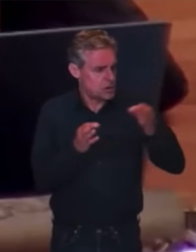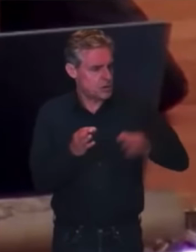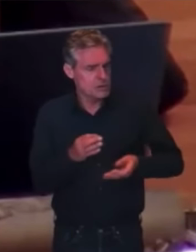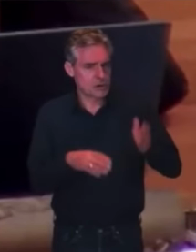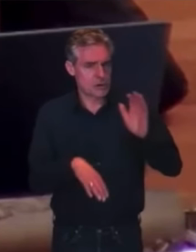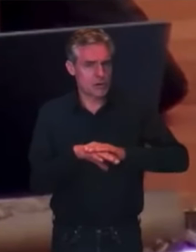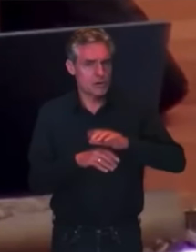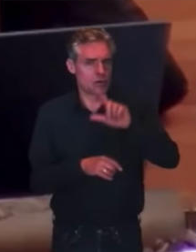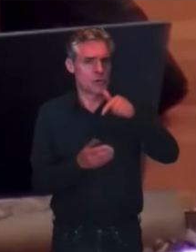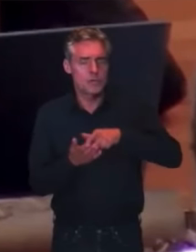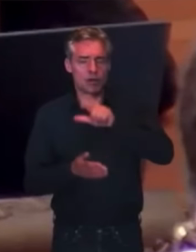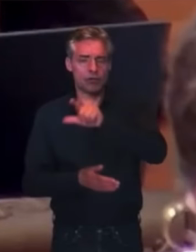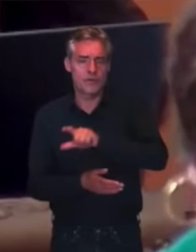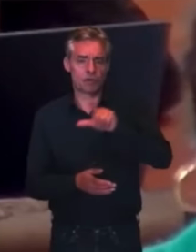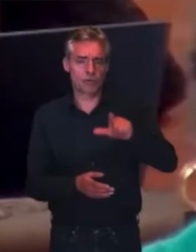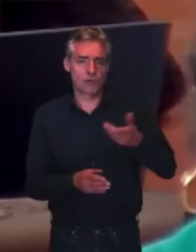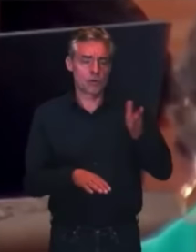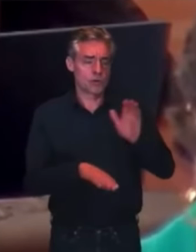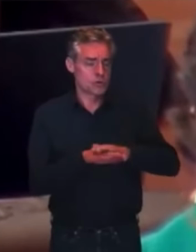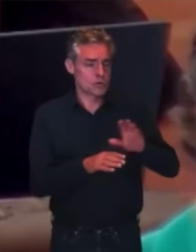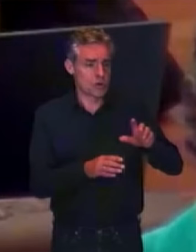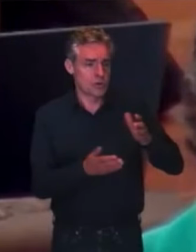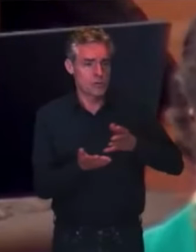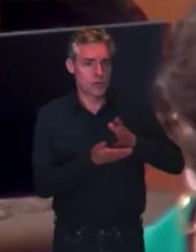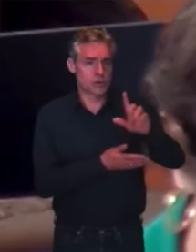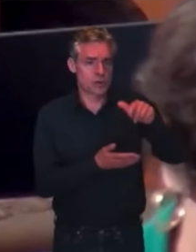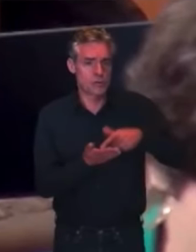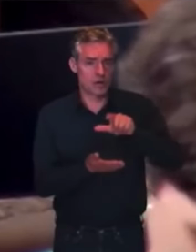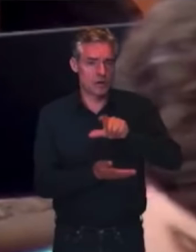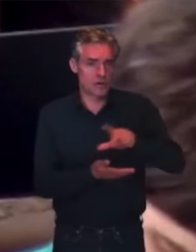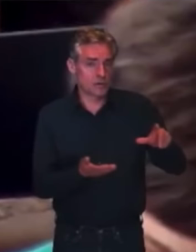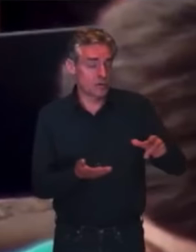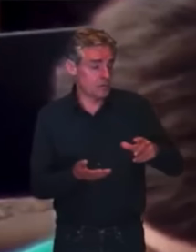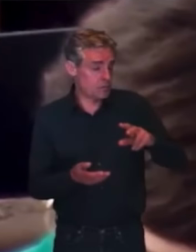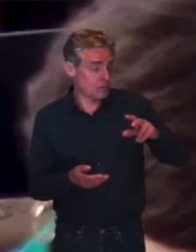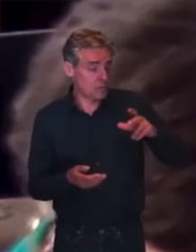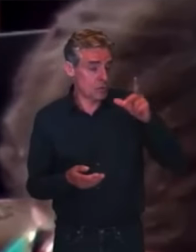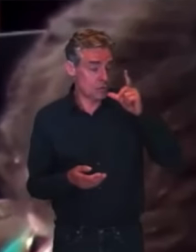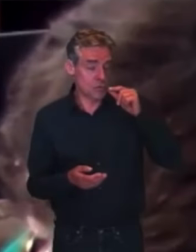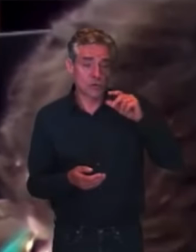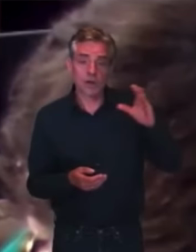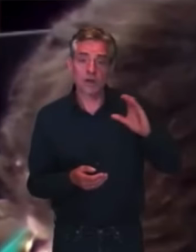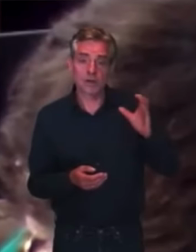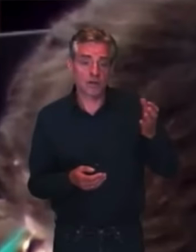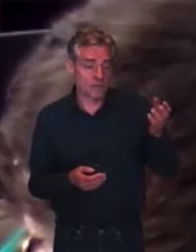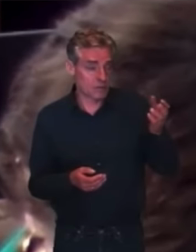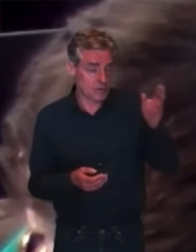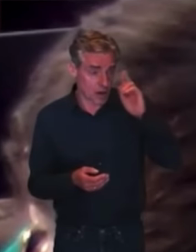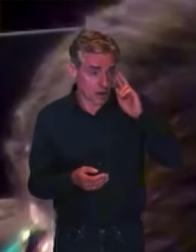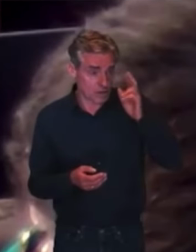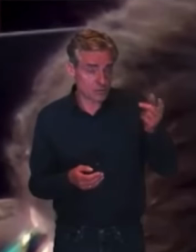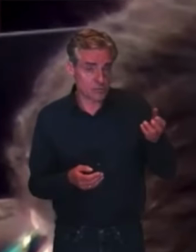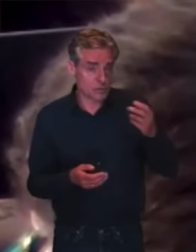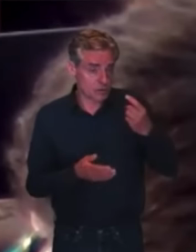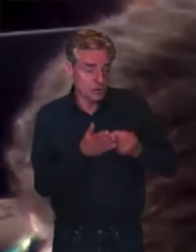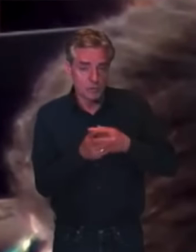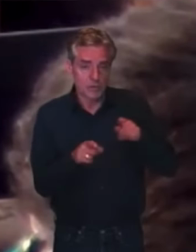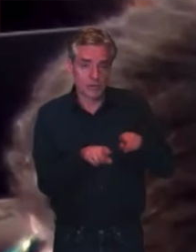saison 2022 sur le projet de 2023. Et il a raison, Thomas Cazenave, de dire ce qu'il dit. Et je vais redire la même chose